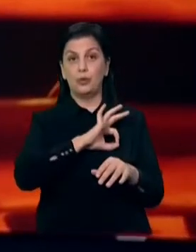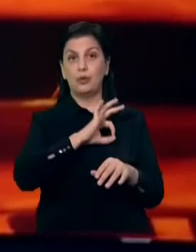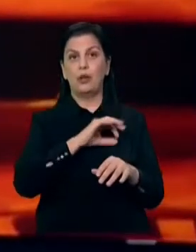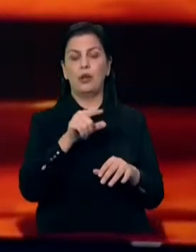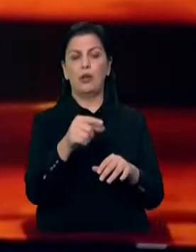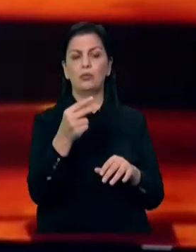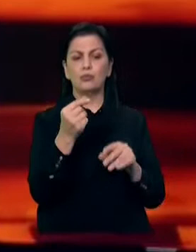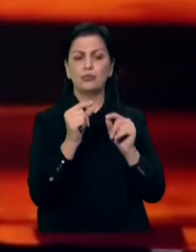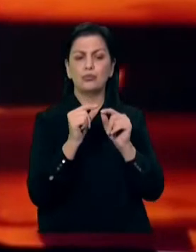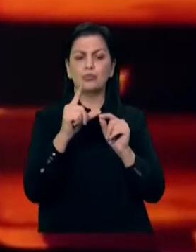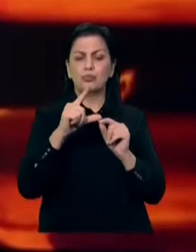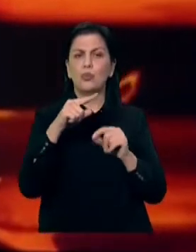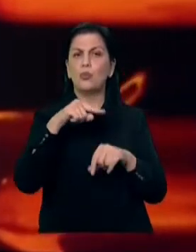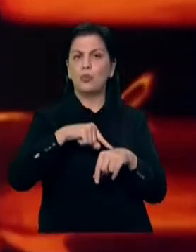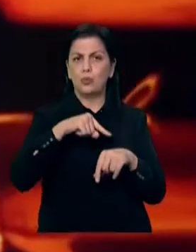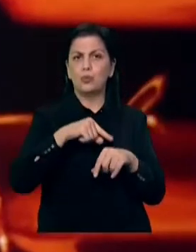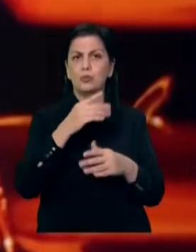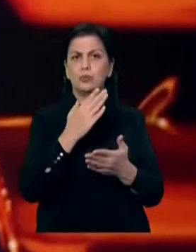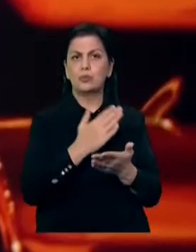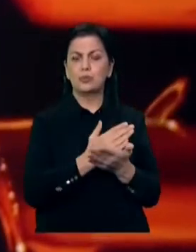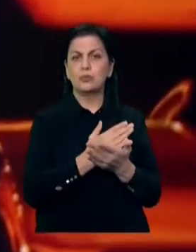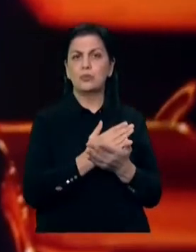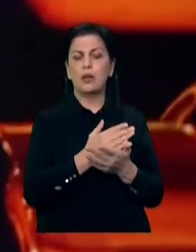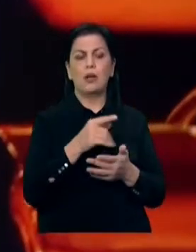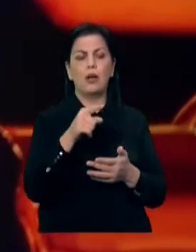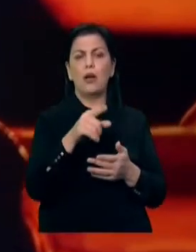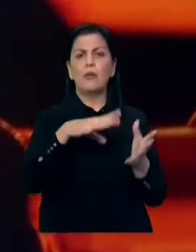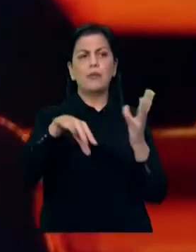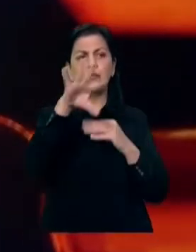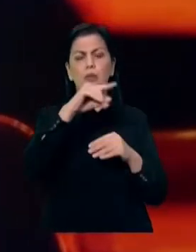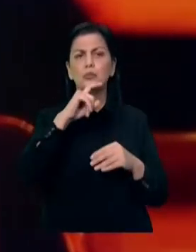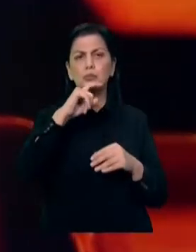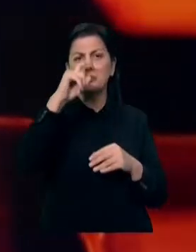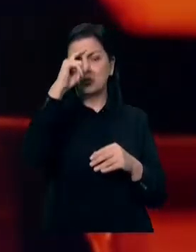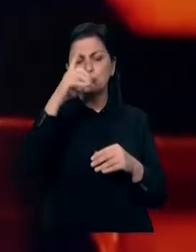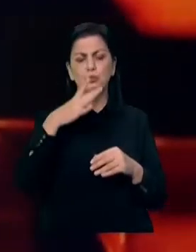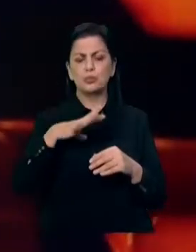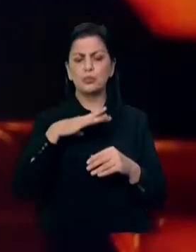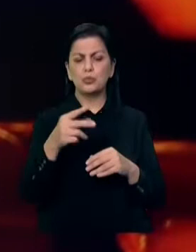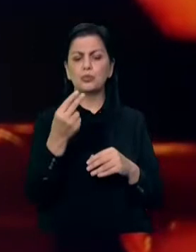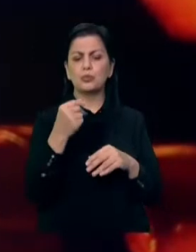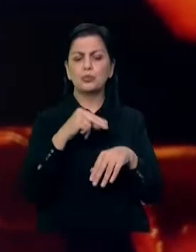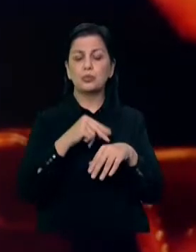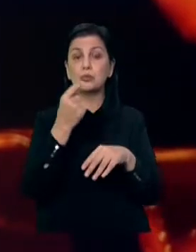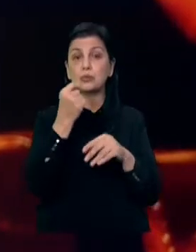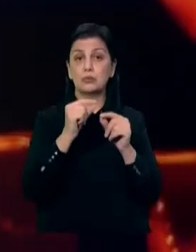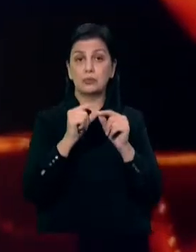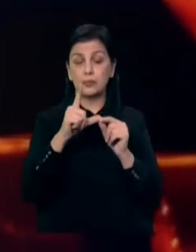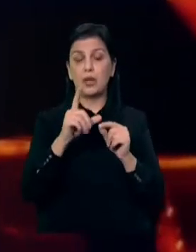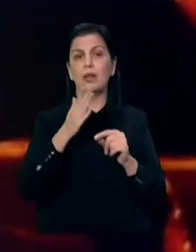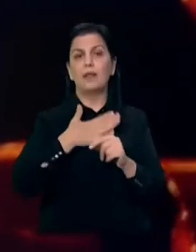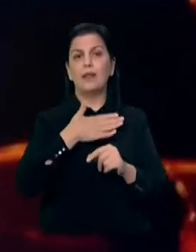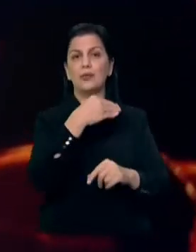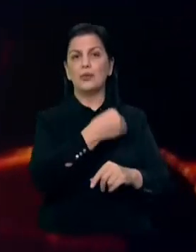əlavə pul ödəyirsiniz. Çoxları əlavə məbləğin niyə çıxdığını anlamır. Əməkdaşımız Nərmin buna aydınlıq gətirməyə